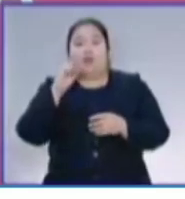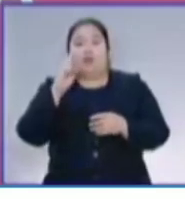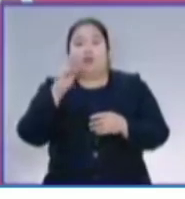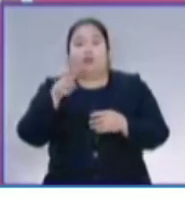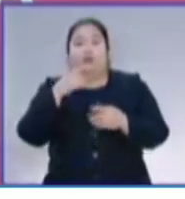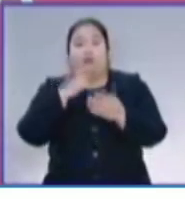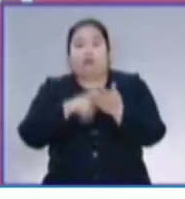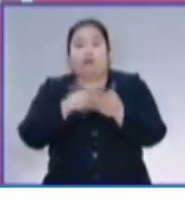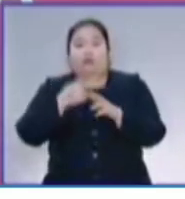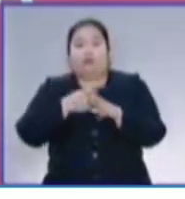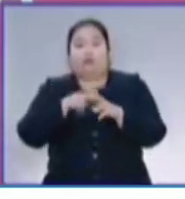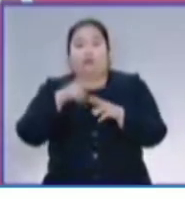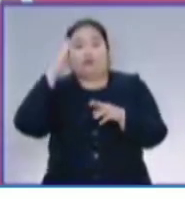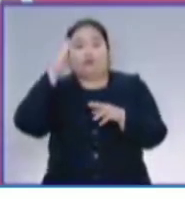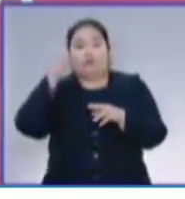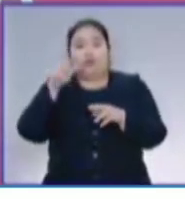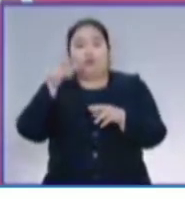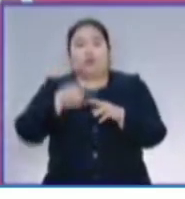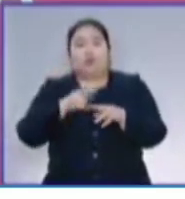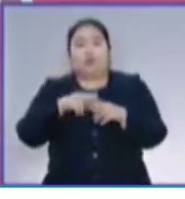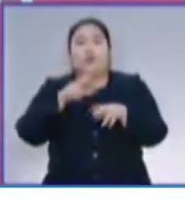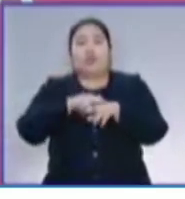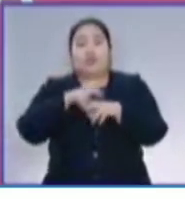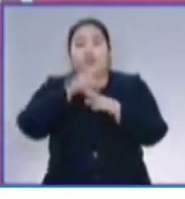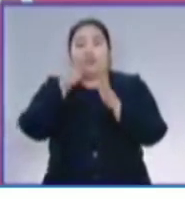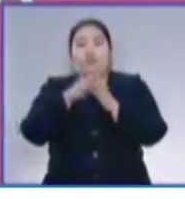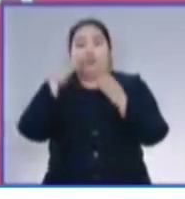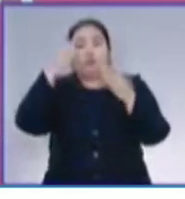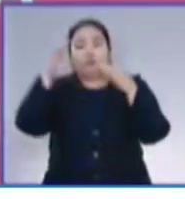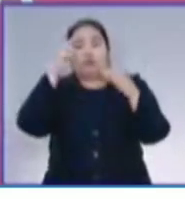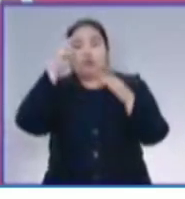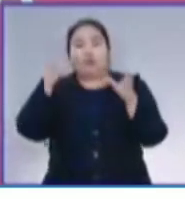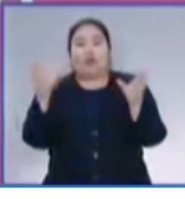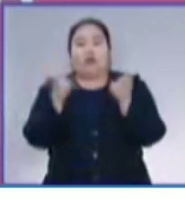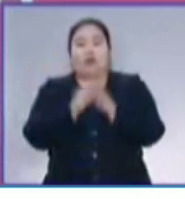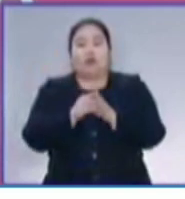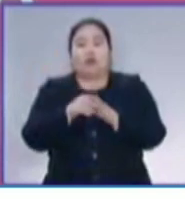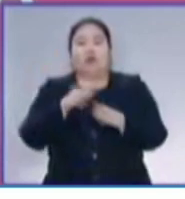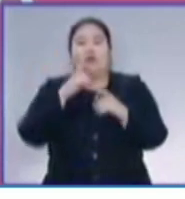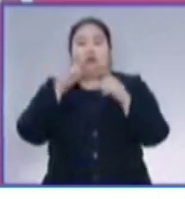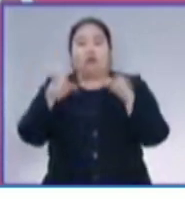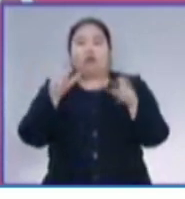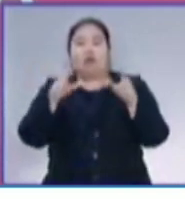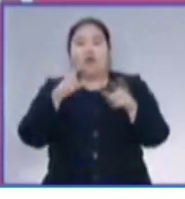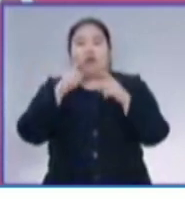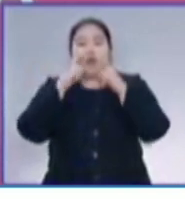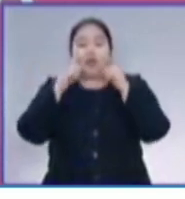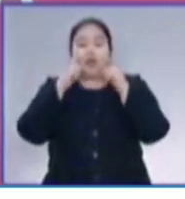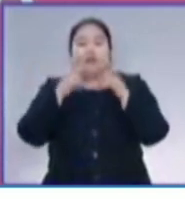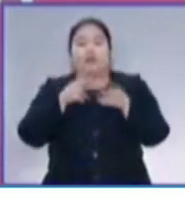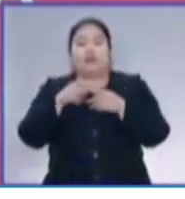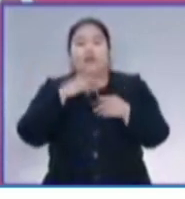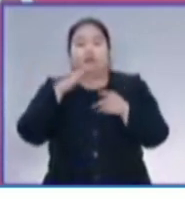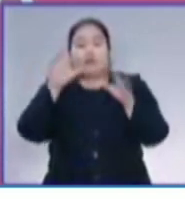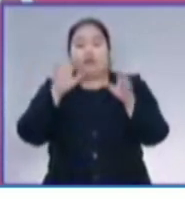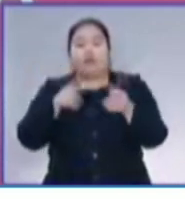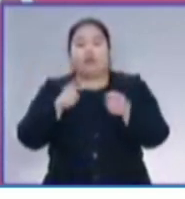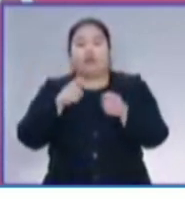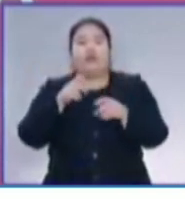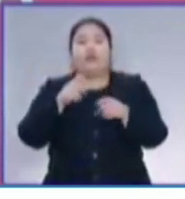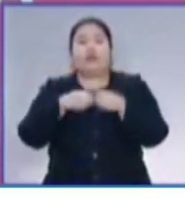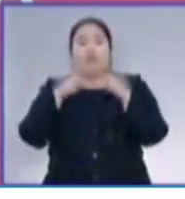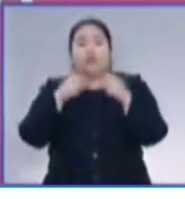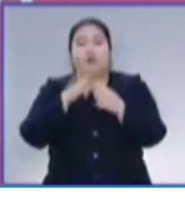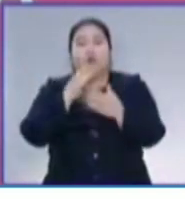İçki işler organlarına, başka idarelerle hamkorlikda, fuqarolarni karantin qoidalariga rioya etishlarini nazorat qilish, tartib